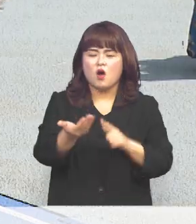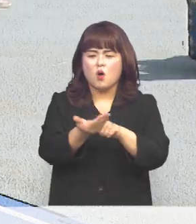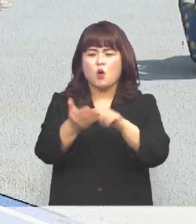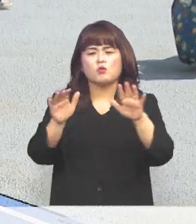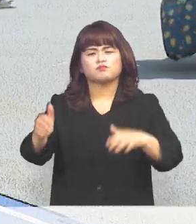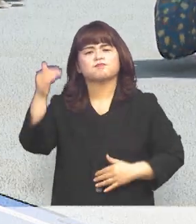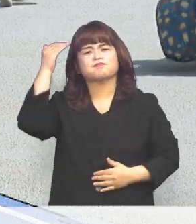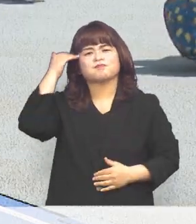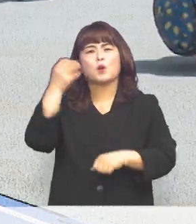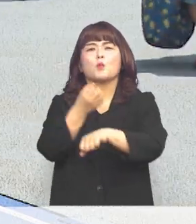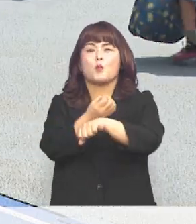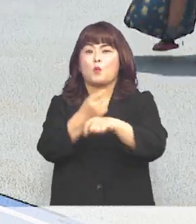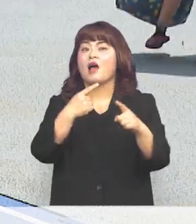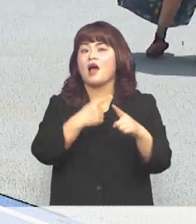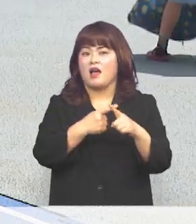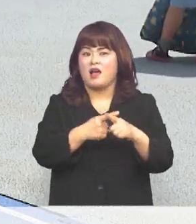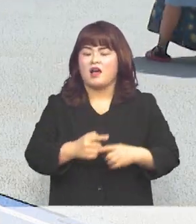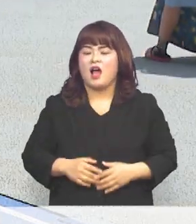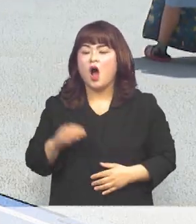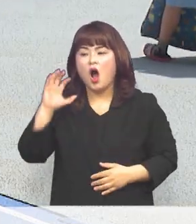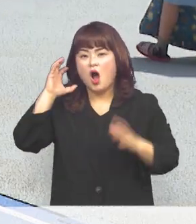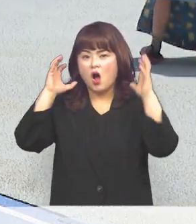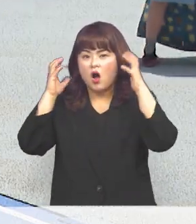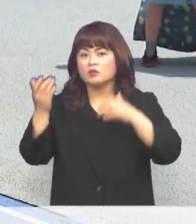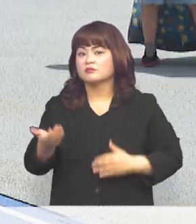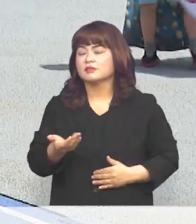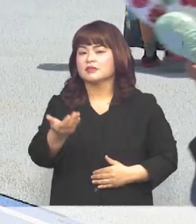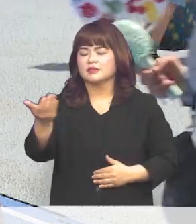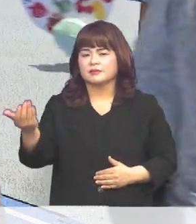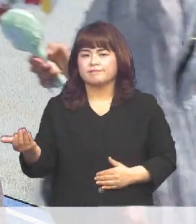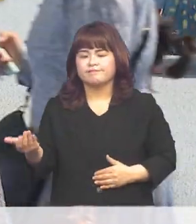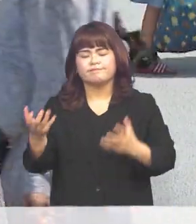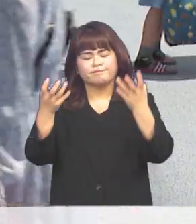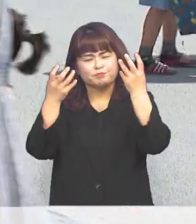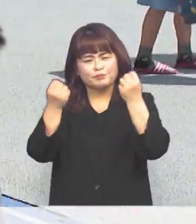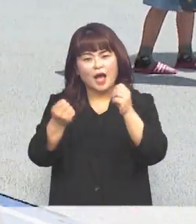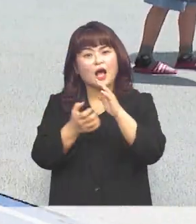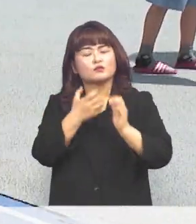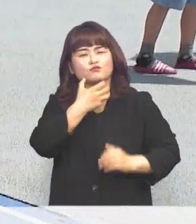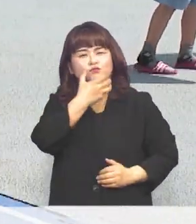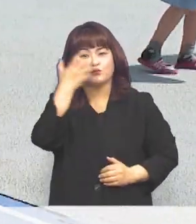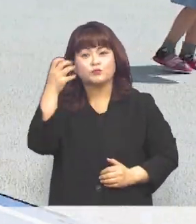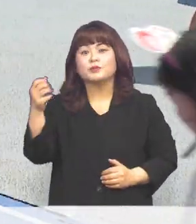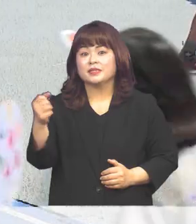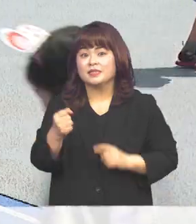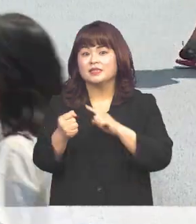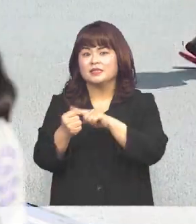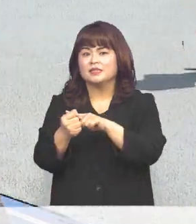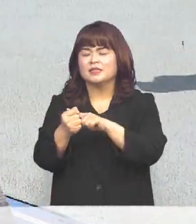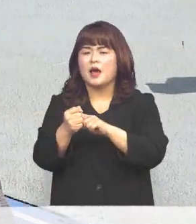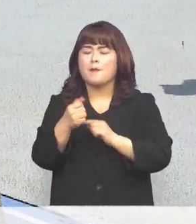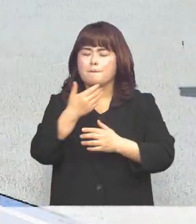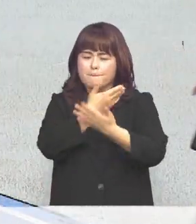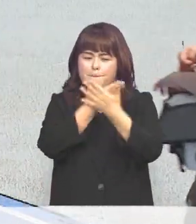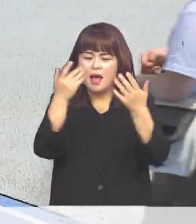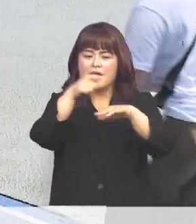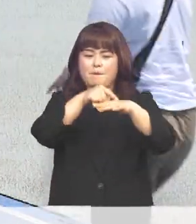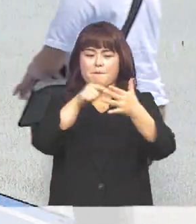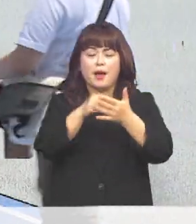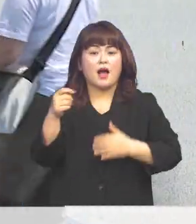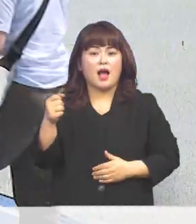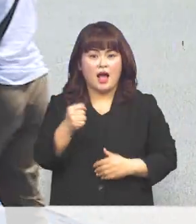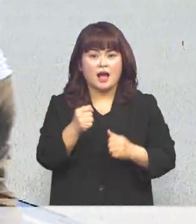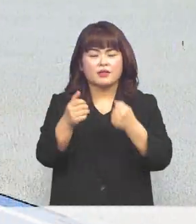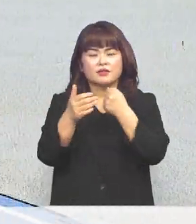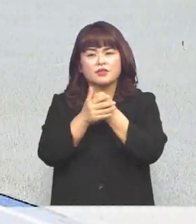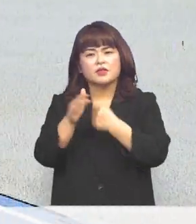여러분들은 이 나라의 보배입니다. 우리 어린이 여러분들은 많은 꿈을 가지고 있고 아주 밝은 마음을 가지고